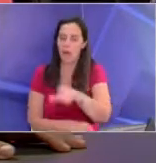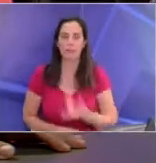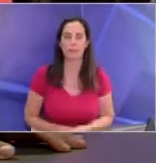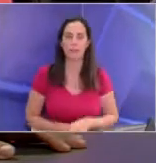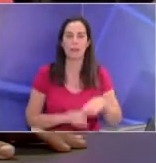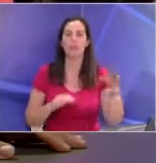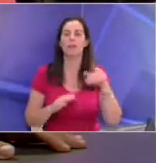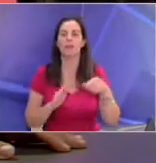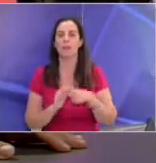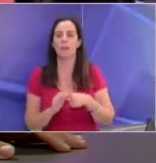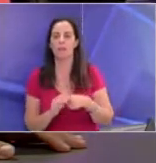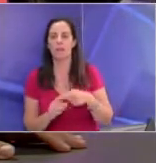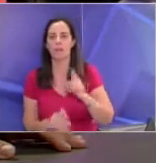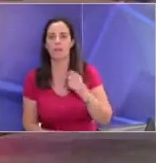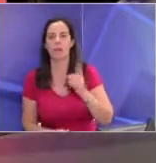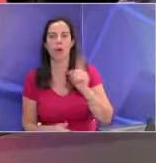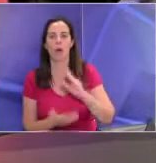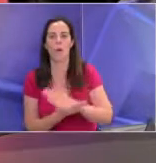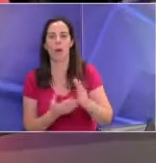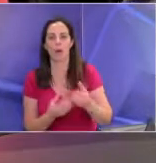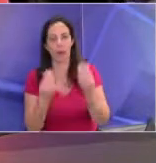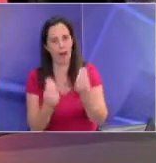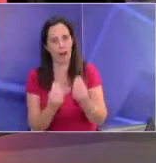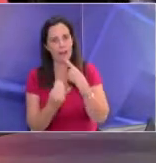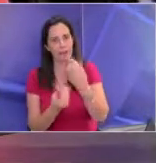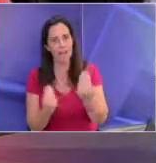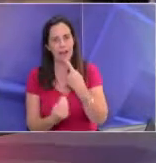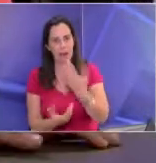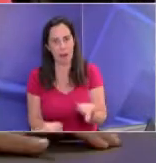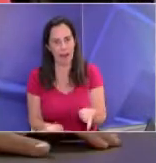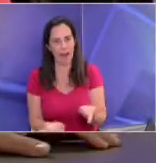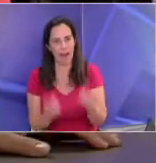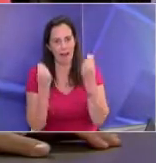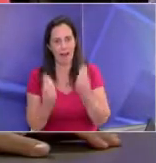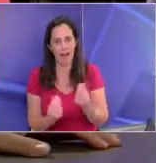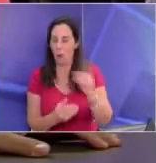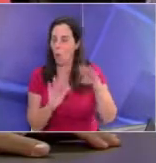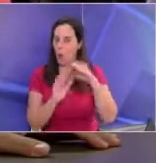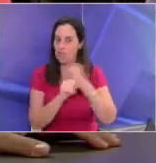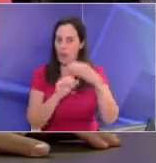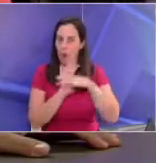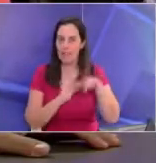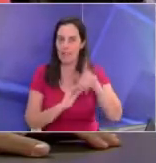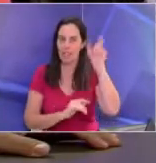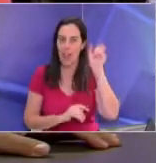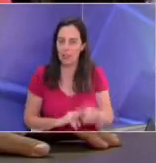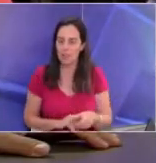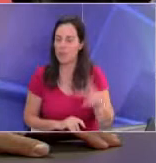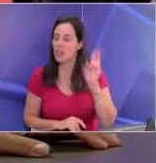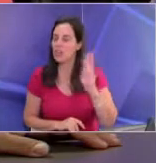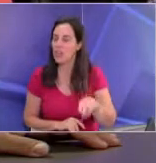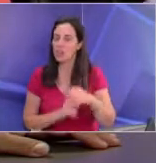צריך. מחוק אחר ועד החוק. הוא סותם את הפה. לא, הנה, דורש שאתה לא תניד לדבר. אבל תן לו רגע לדבר. ידעתי שאתה תסתום את הפה. רגע, דרור. הוא לא חוקק חוקים נגד אנשים.